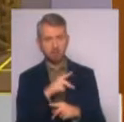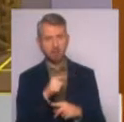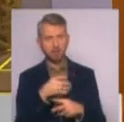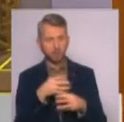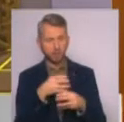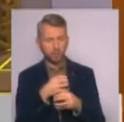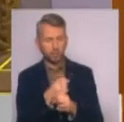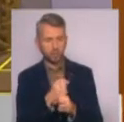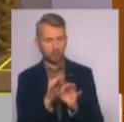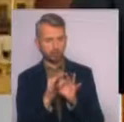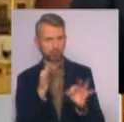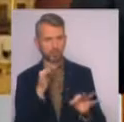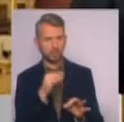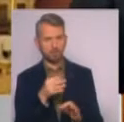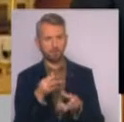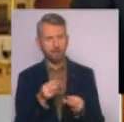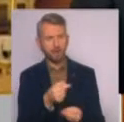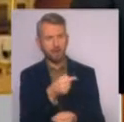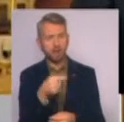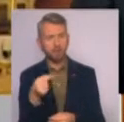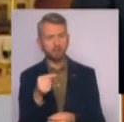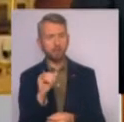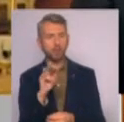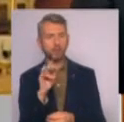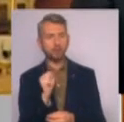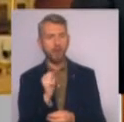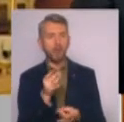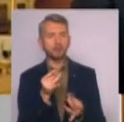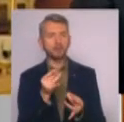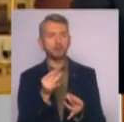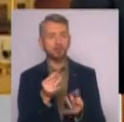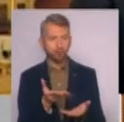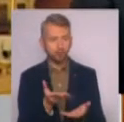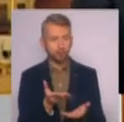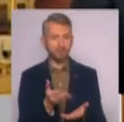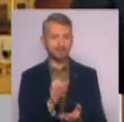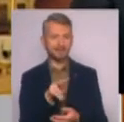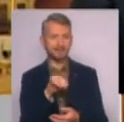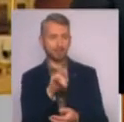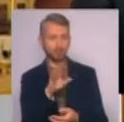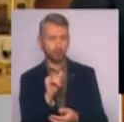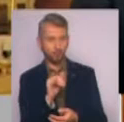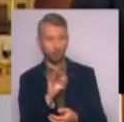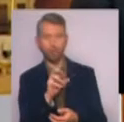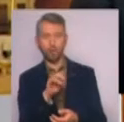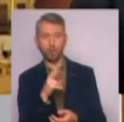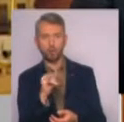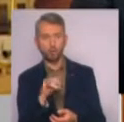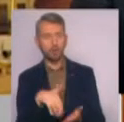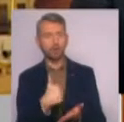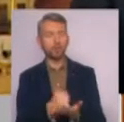він впливає негативно безпосередньо і на слизову оболонку. І саме головне, що в